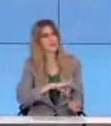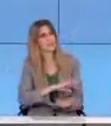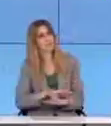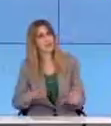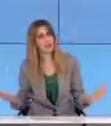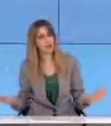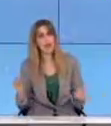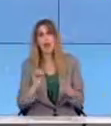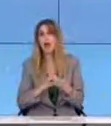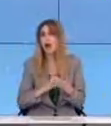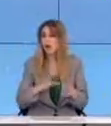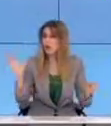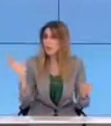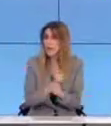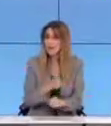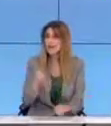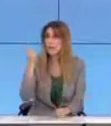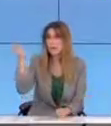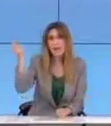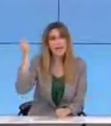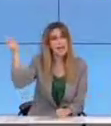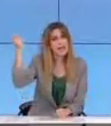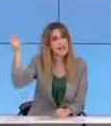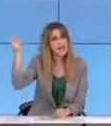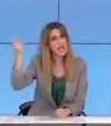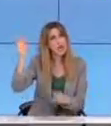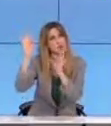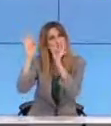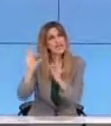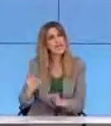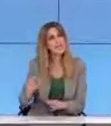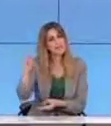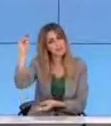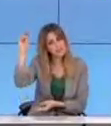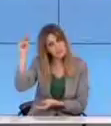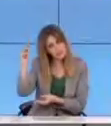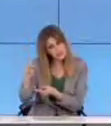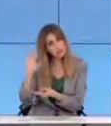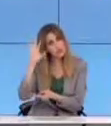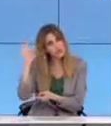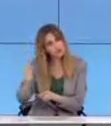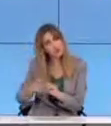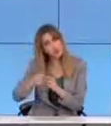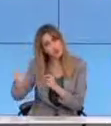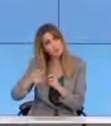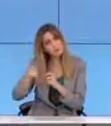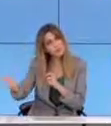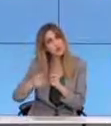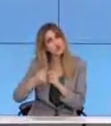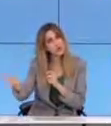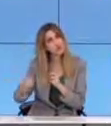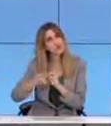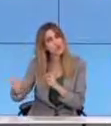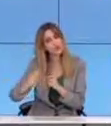καθαρό διάδρομο δεκαετίας μπροστά μας. Και έχουμε βεβαίως και την ασφάλεια, την επιπλέον ασφάλεια